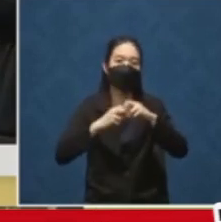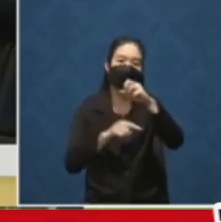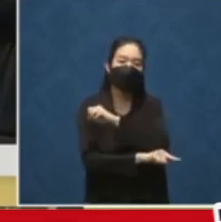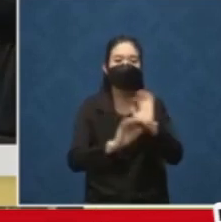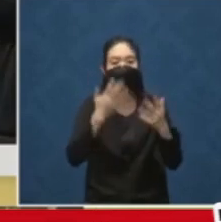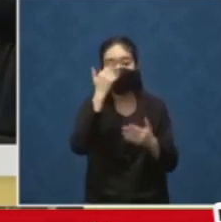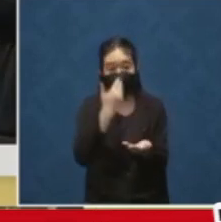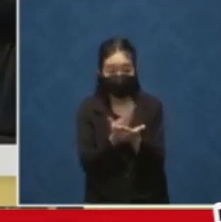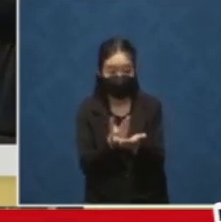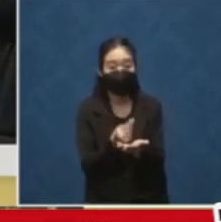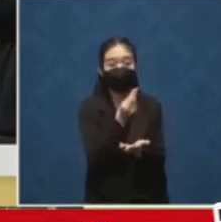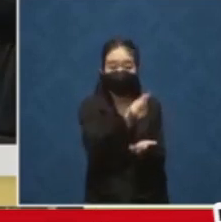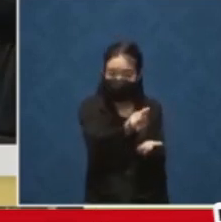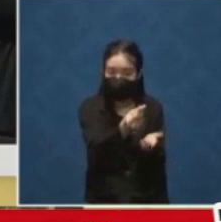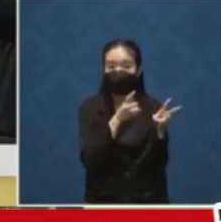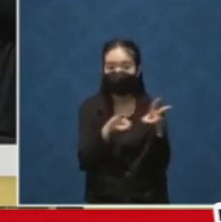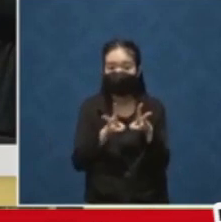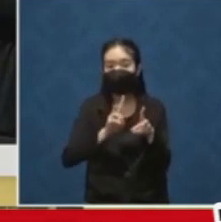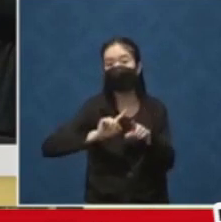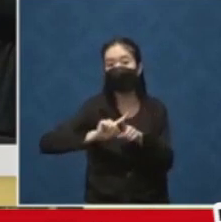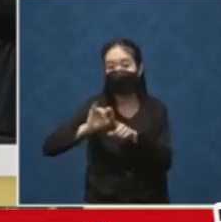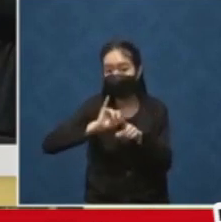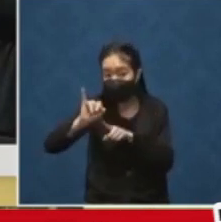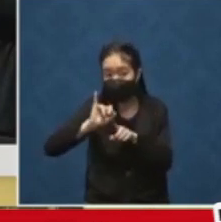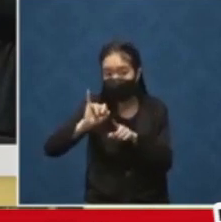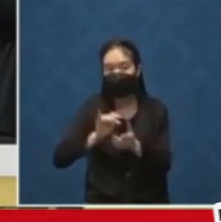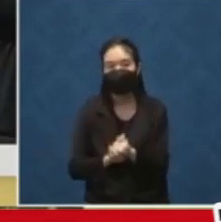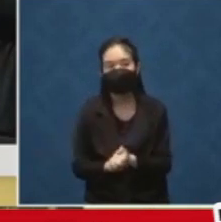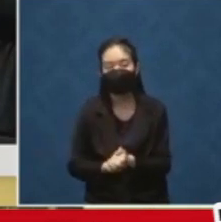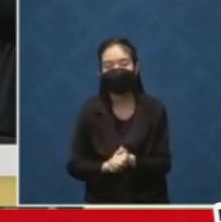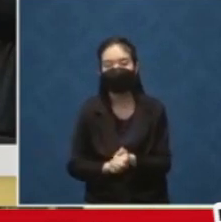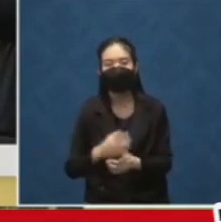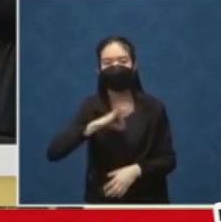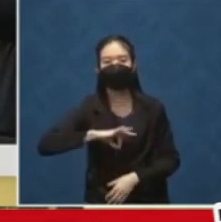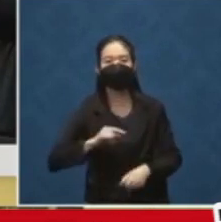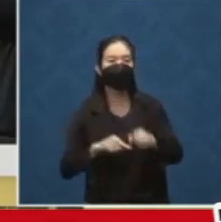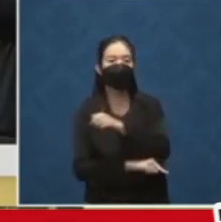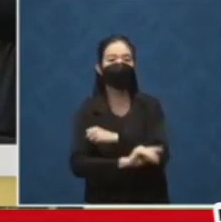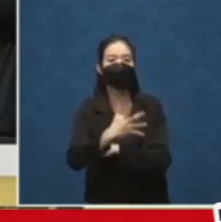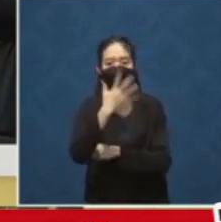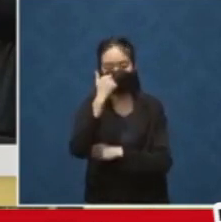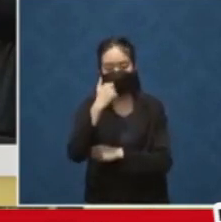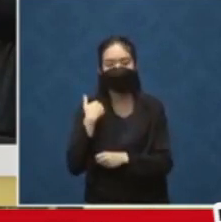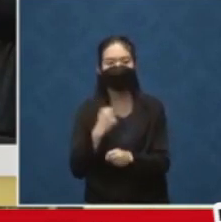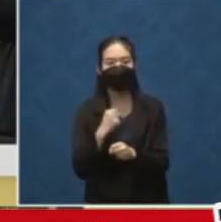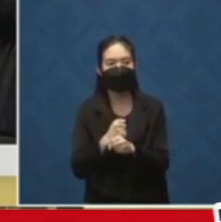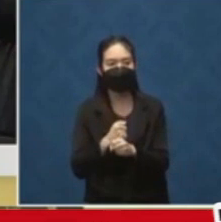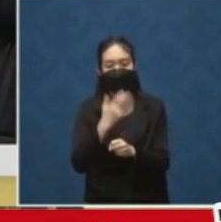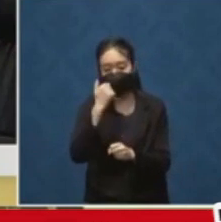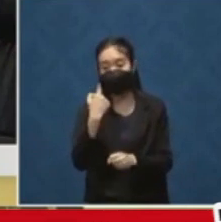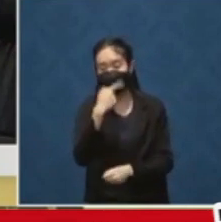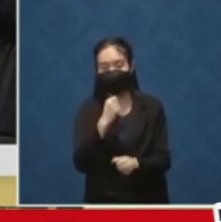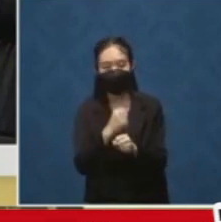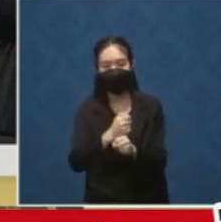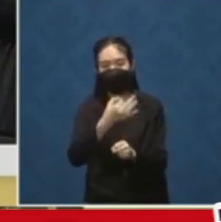เรื่องaiänger lectures pipเพาะเราเอาเงินเขาถูกช่องถูกวิธีการไม่มีใครอยากคอรบฉัน